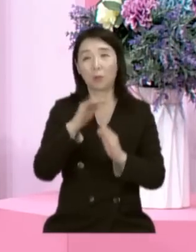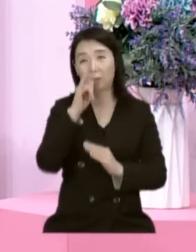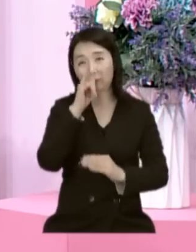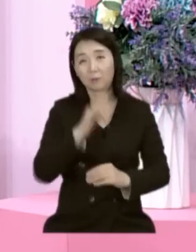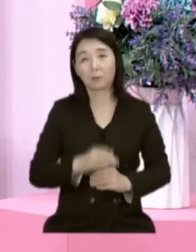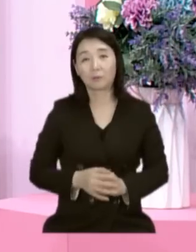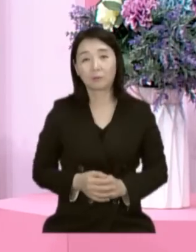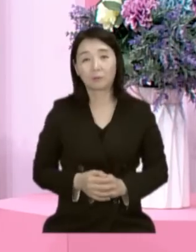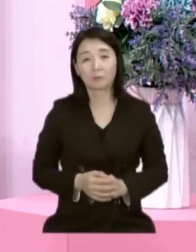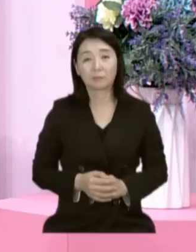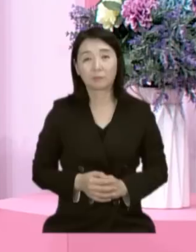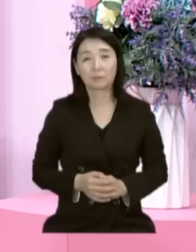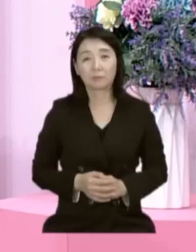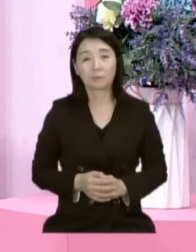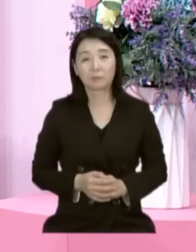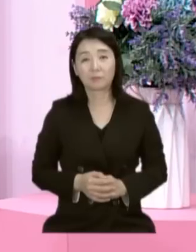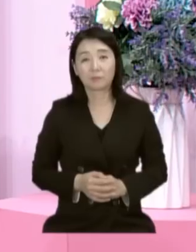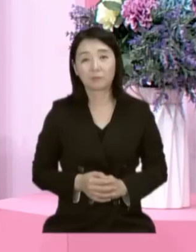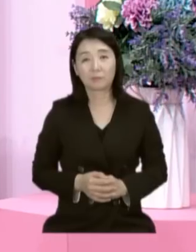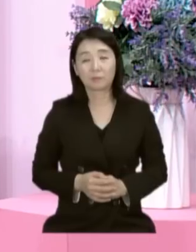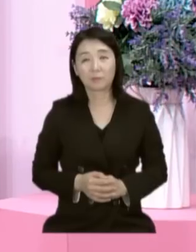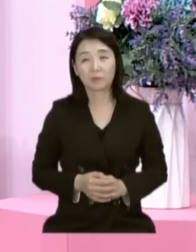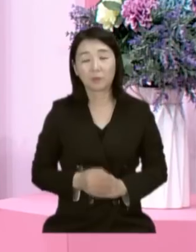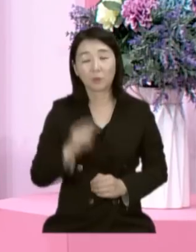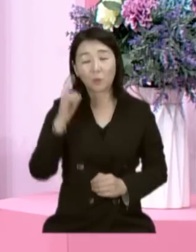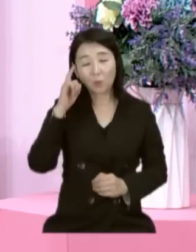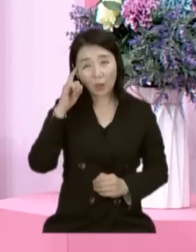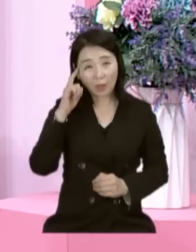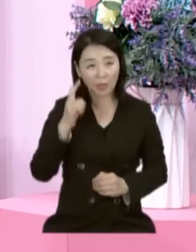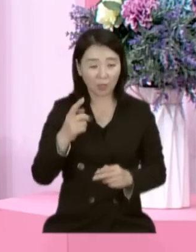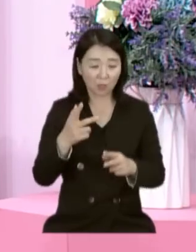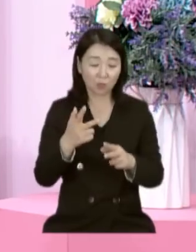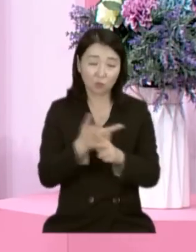네. 주중에는 거의 쉬고 있습니다.